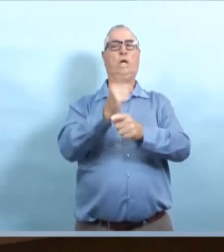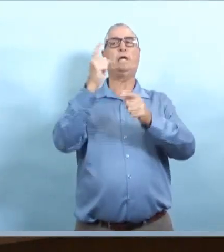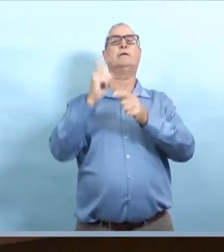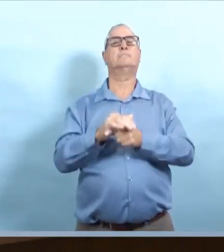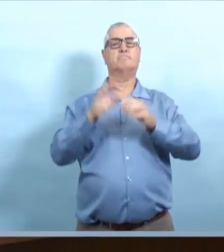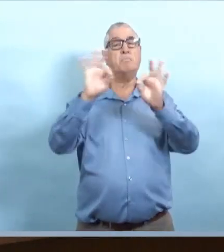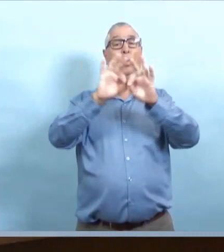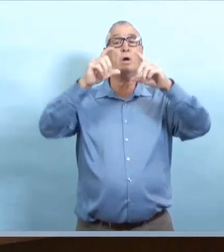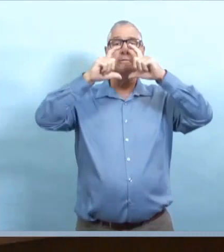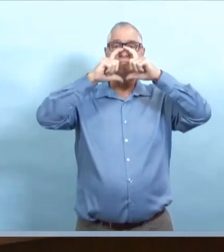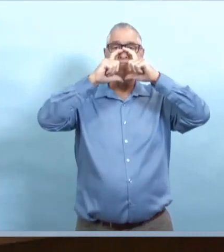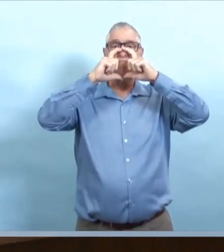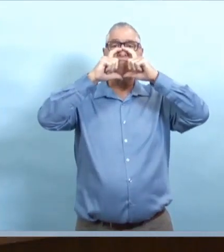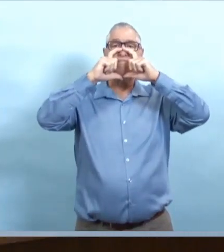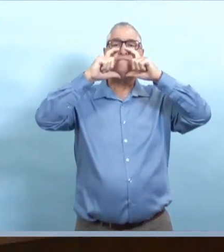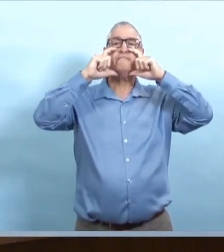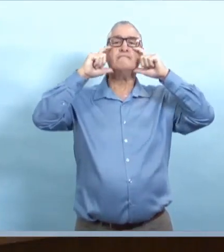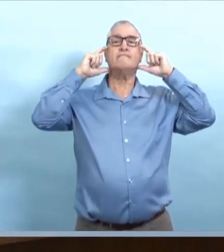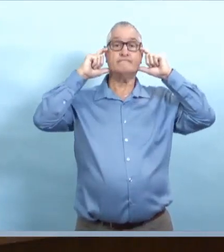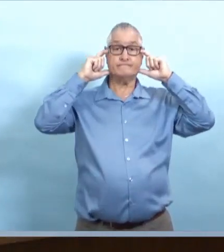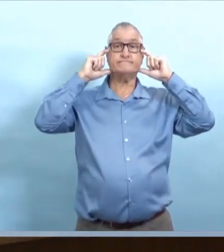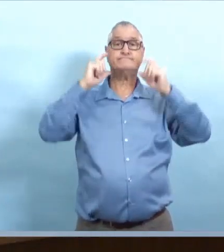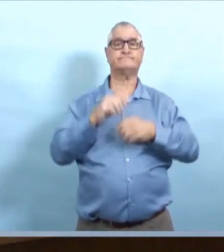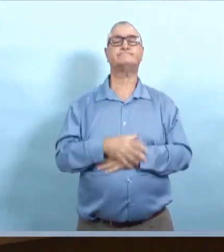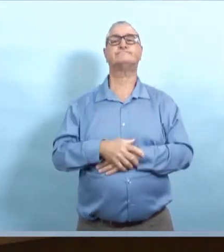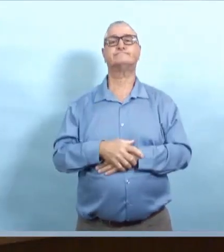Il faut se laver les mains fréquemment si on doit toucher au masque.